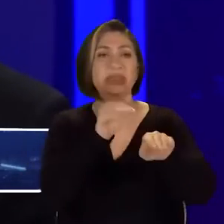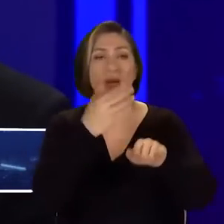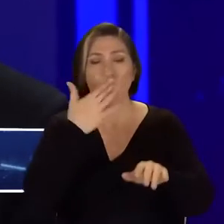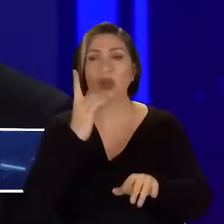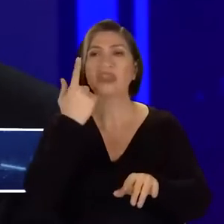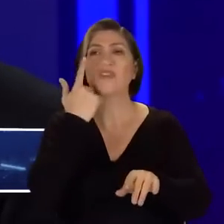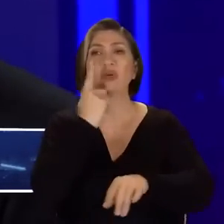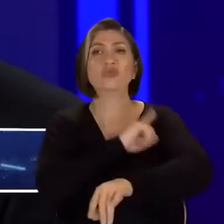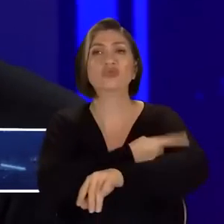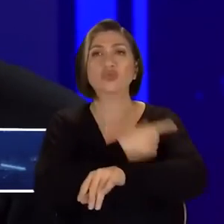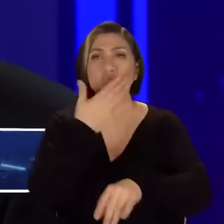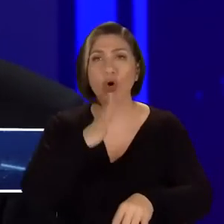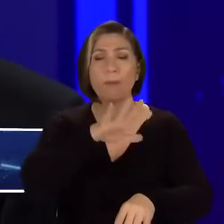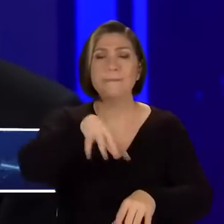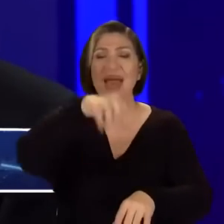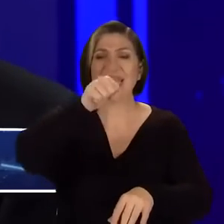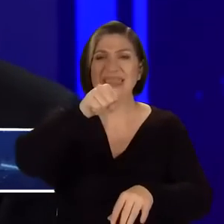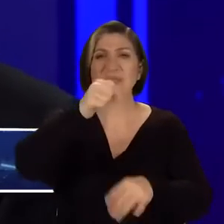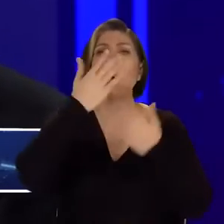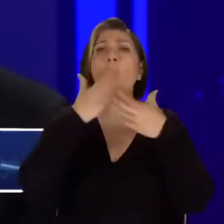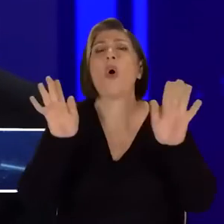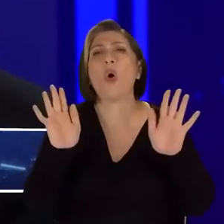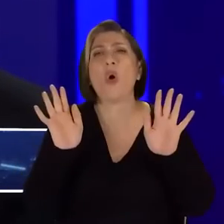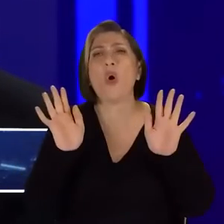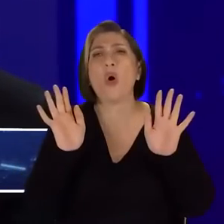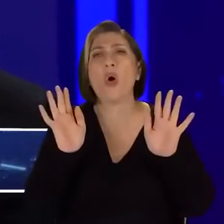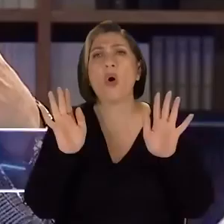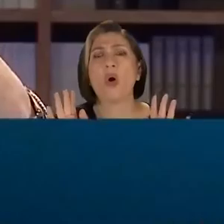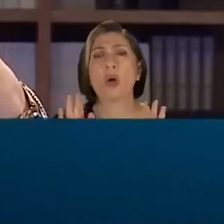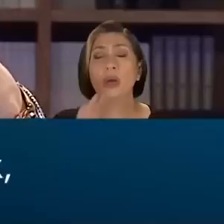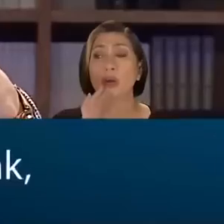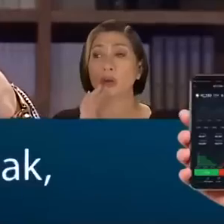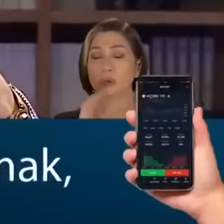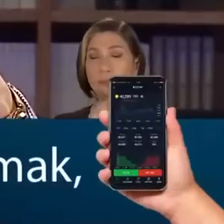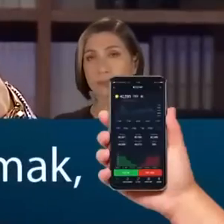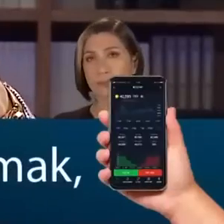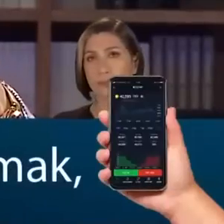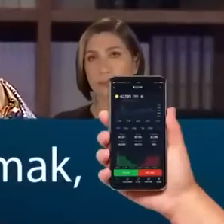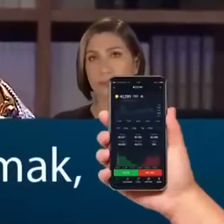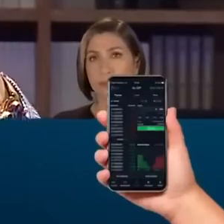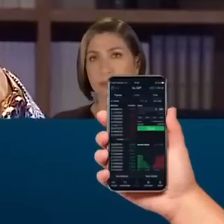devlet gücü olmayan merkeziyetsiz bir sistem. 10-12 yıl. Ve şeyden de